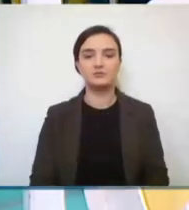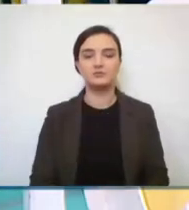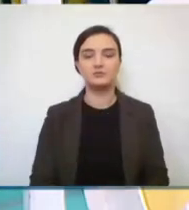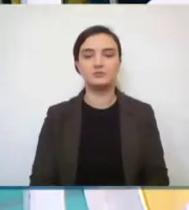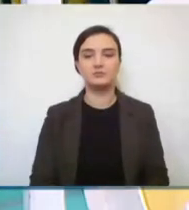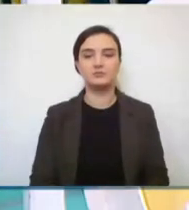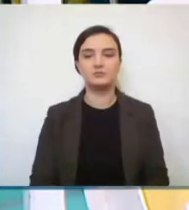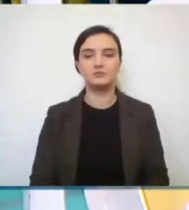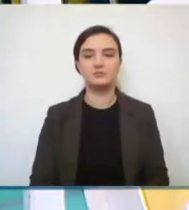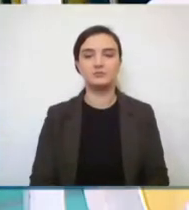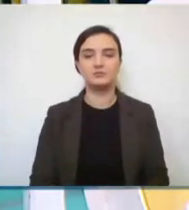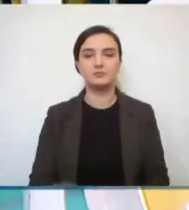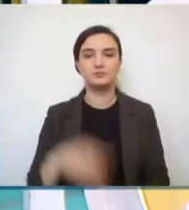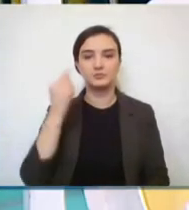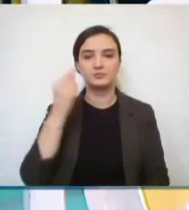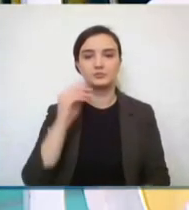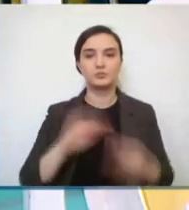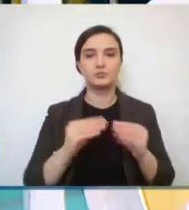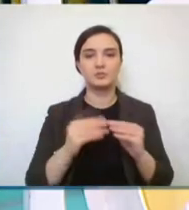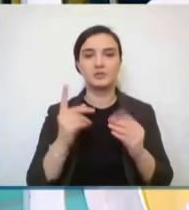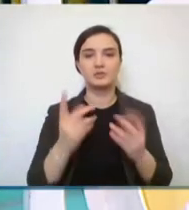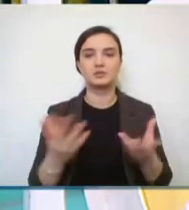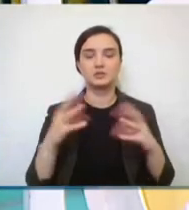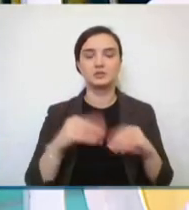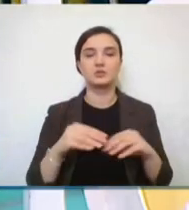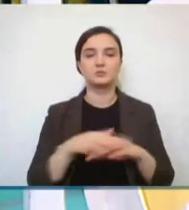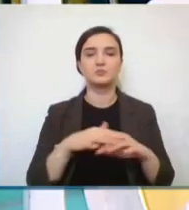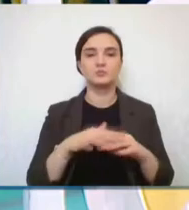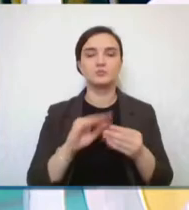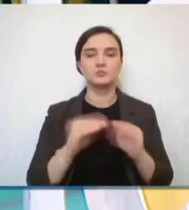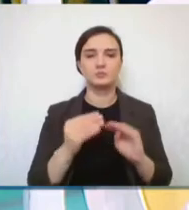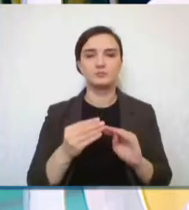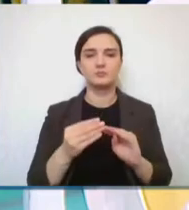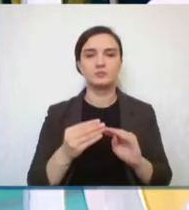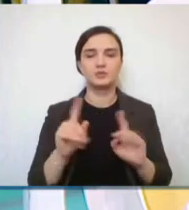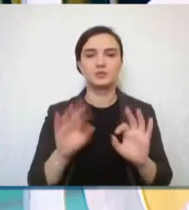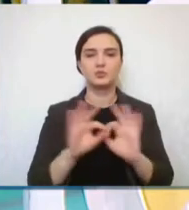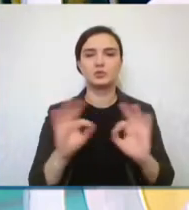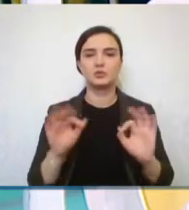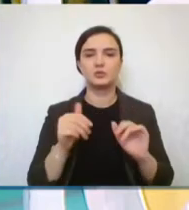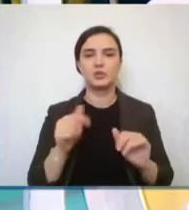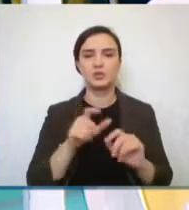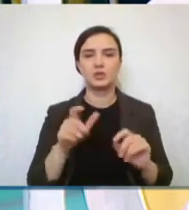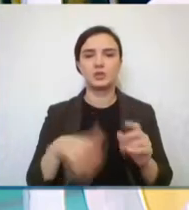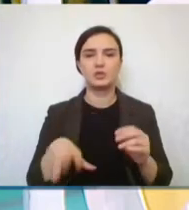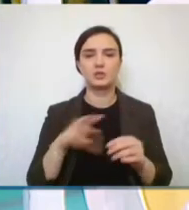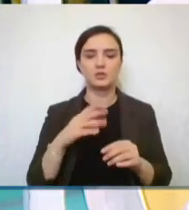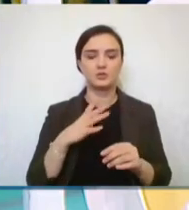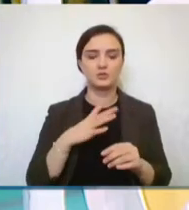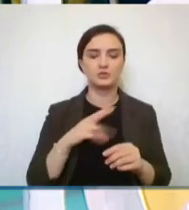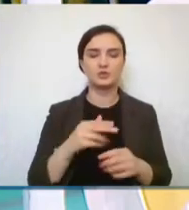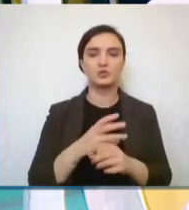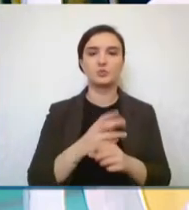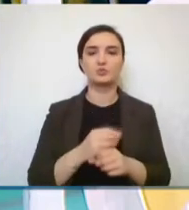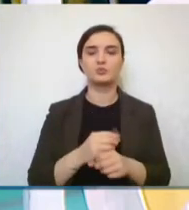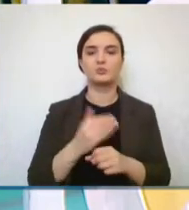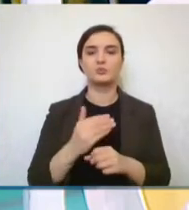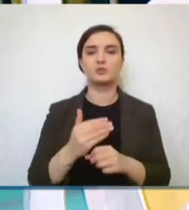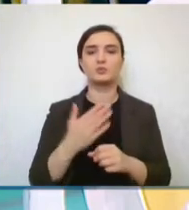ფსიქოლოგიური პრობლემები ერთ სივრცეში ყოფნას აქვს. რაც არ უნდა იდეალური ხალხი აიყვანოთ და შეუზღუდოთ მათ, ასე ვთქვათ,